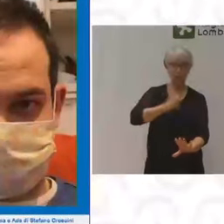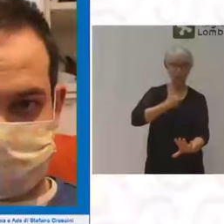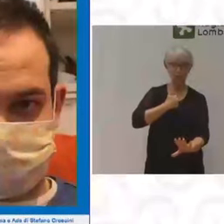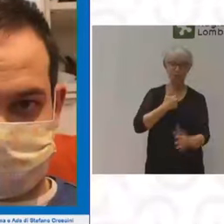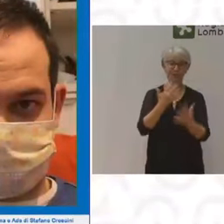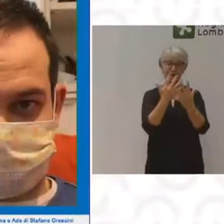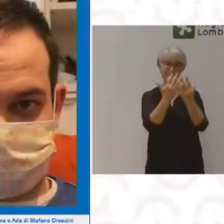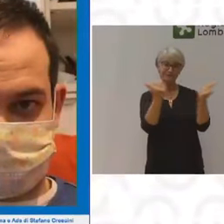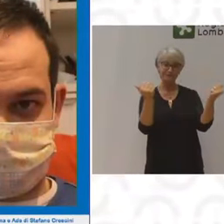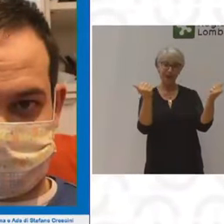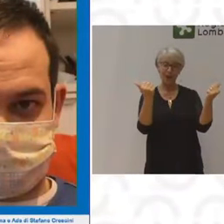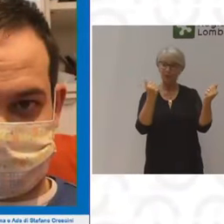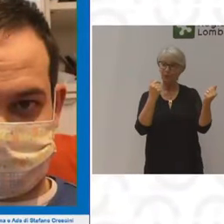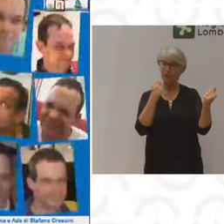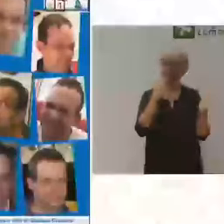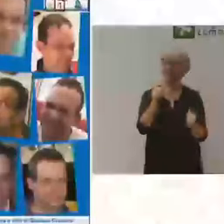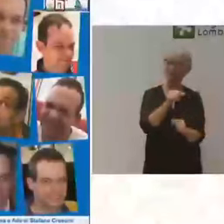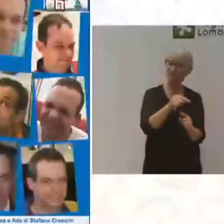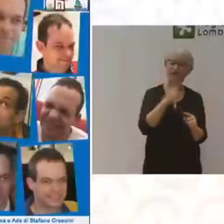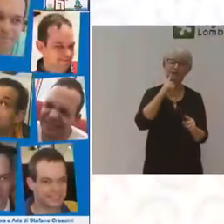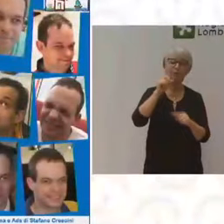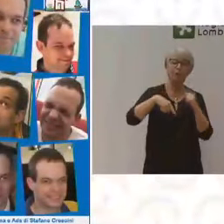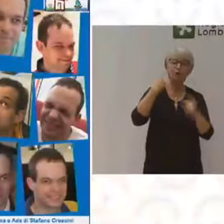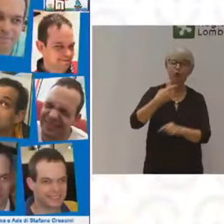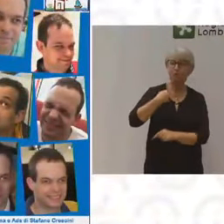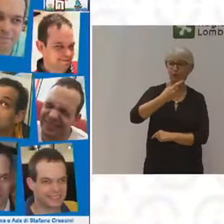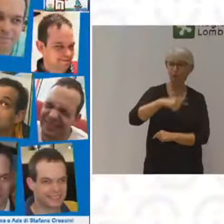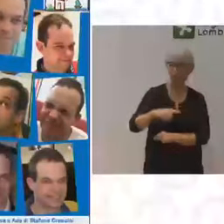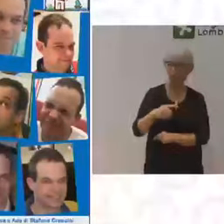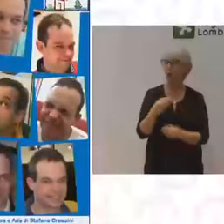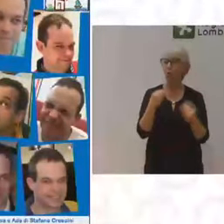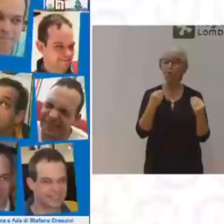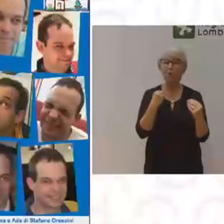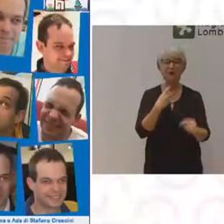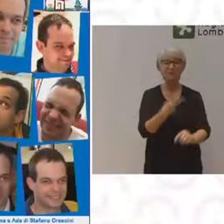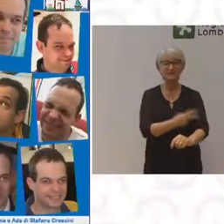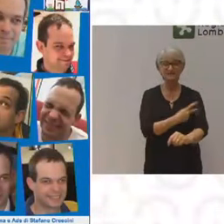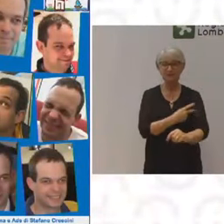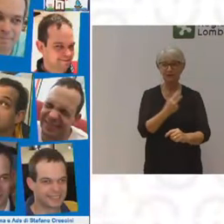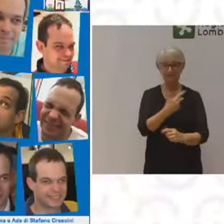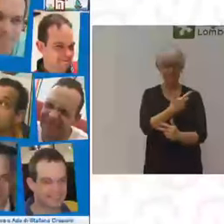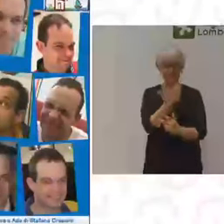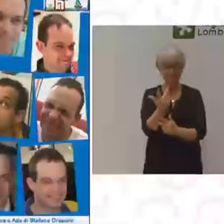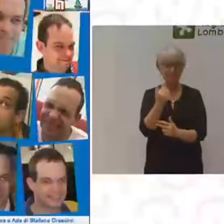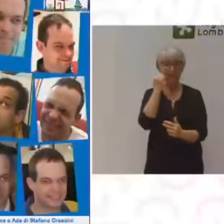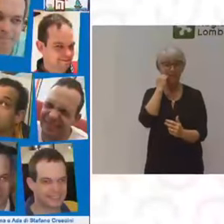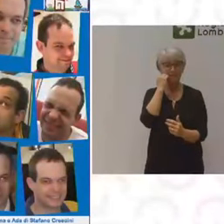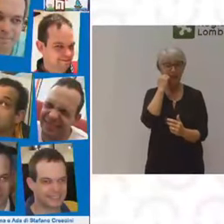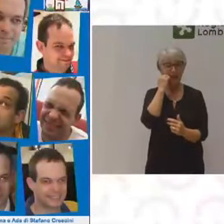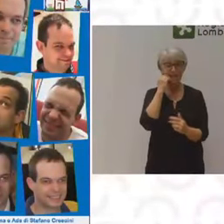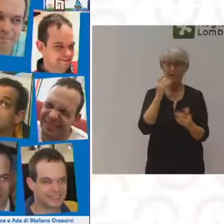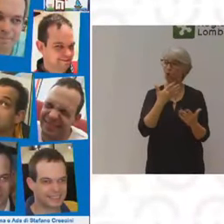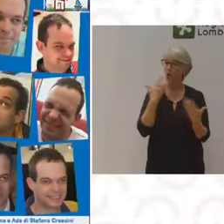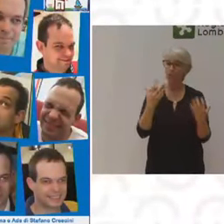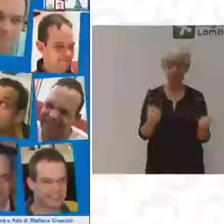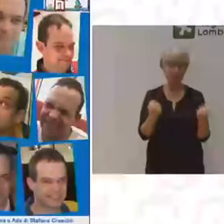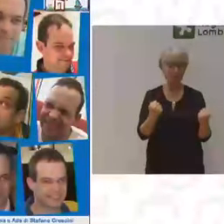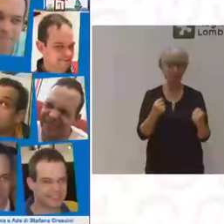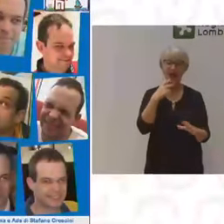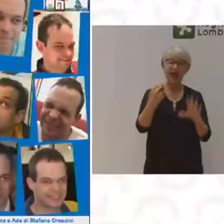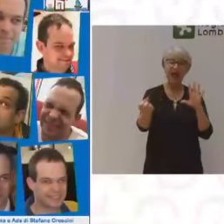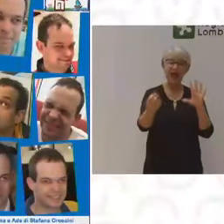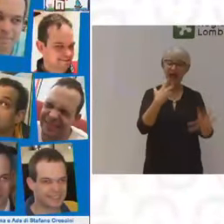con due citazioni del mio Stefano sul dopo di noi. E quando mi assisteranno altre persone perché la mia mamma non avrà più la forza, avvisatemi,